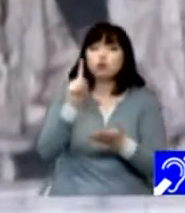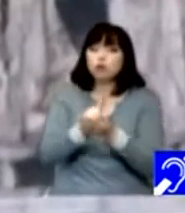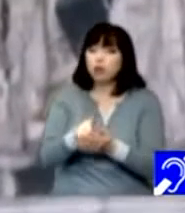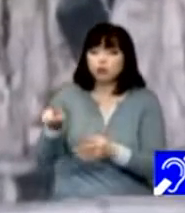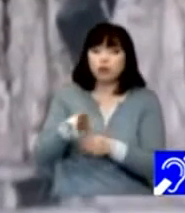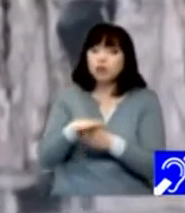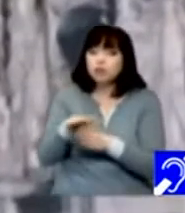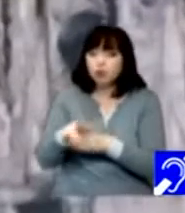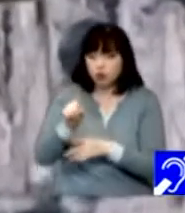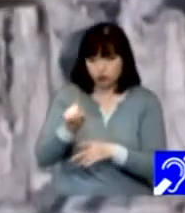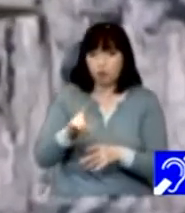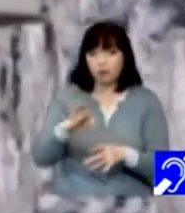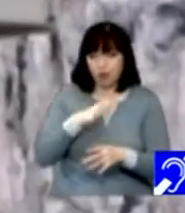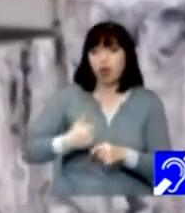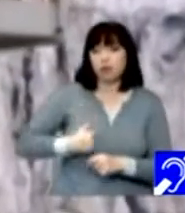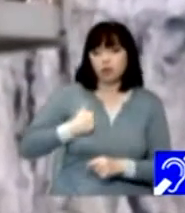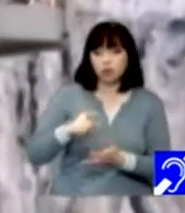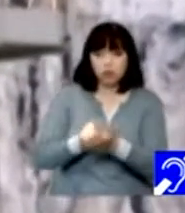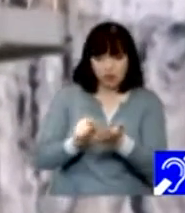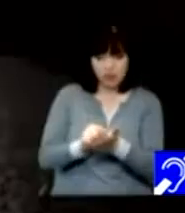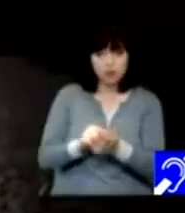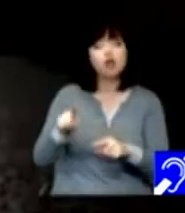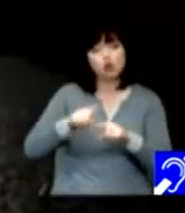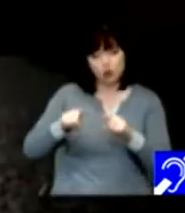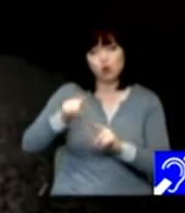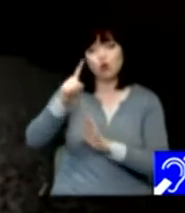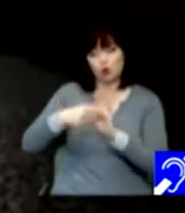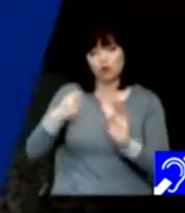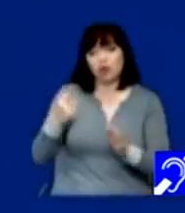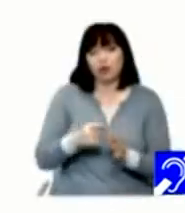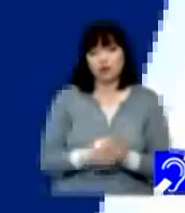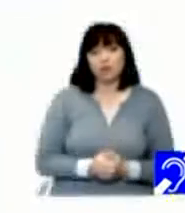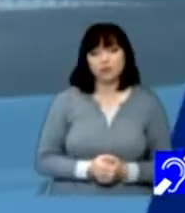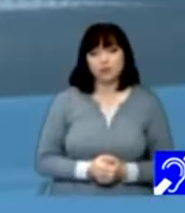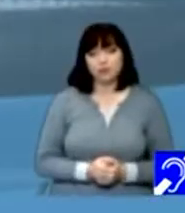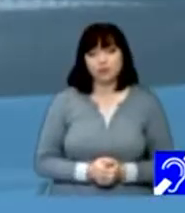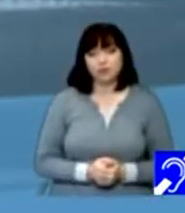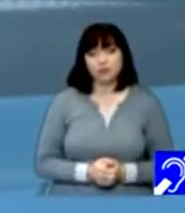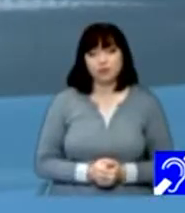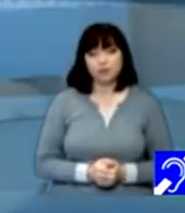pentru a beneficia de pensii decente? Aflați imediat în Telejurnal.